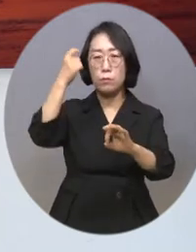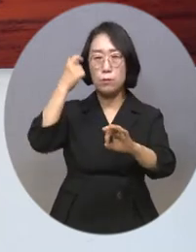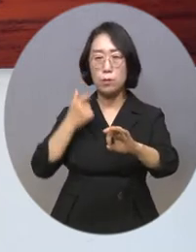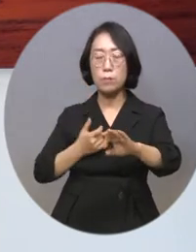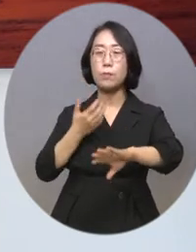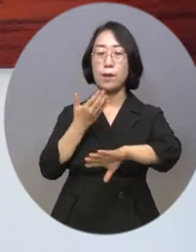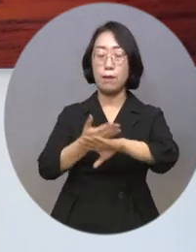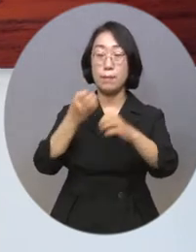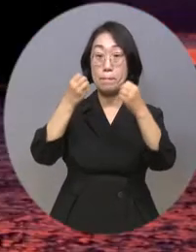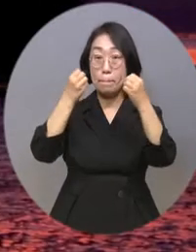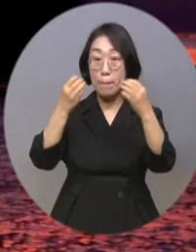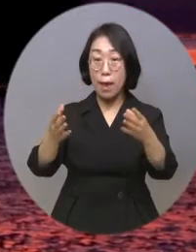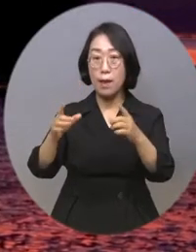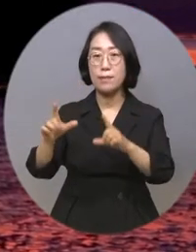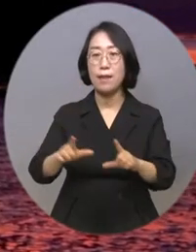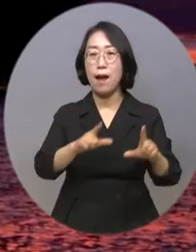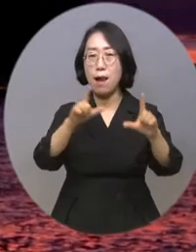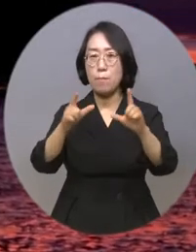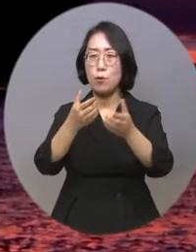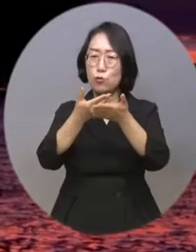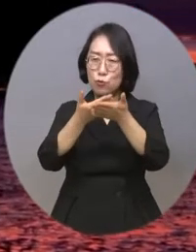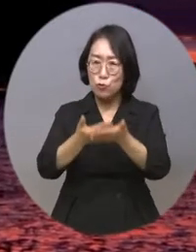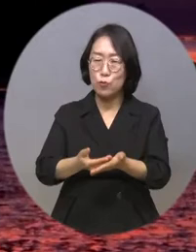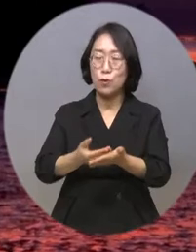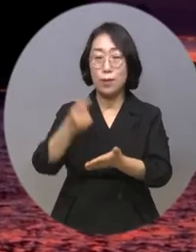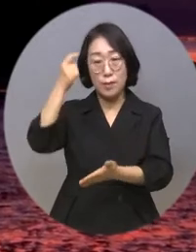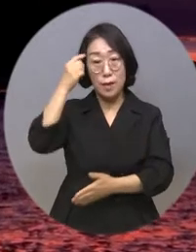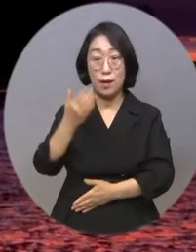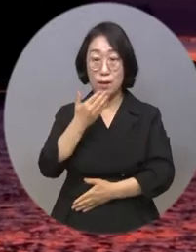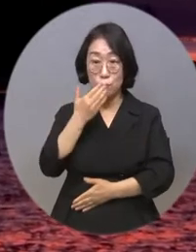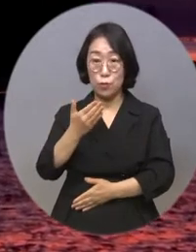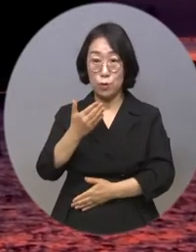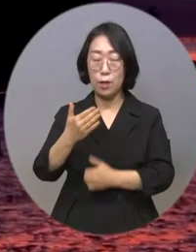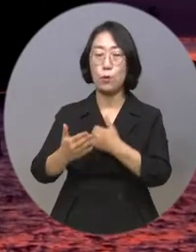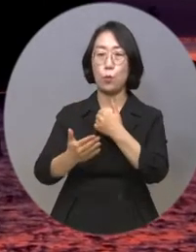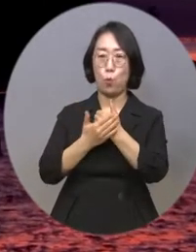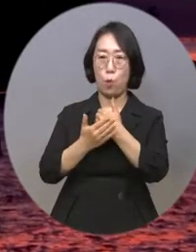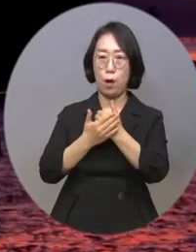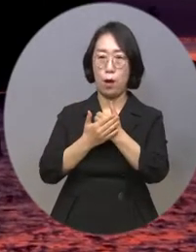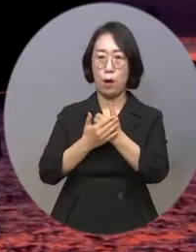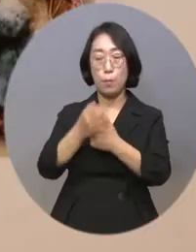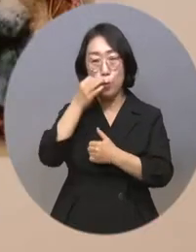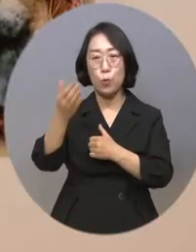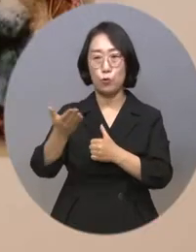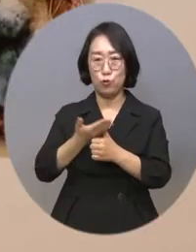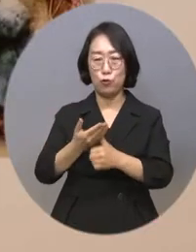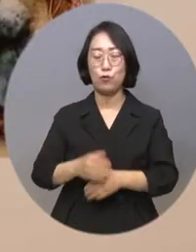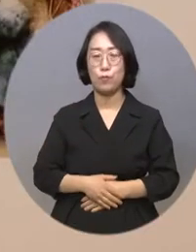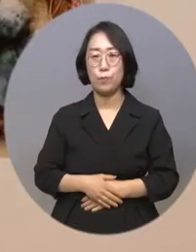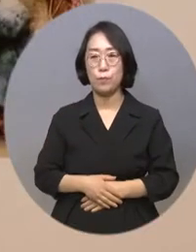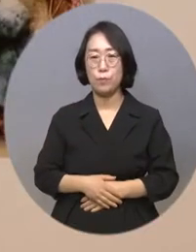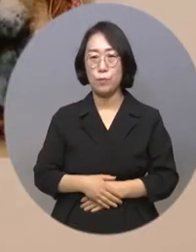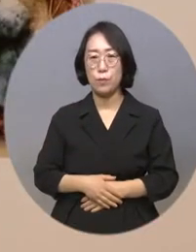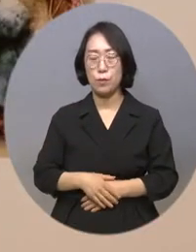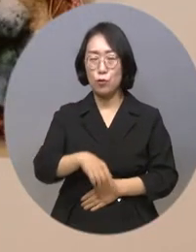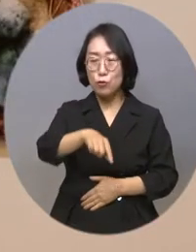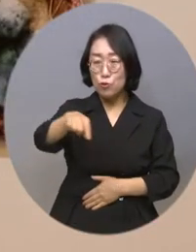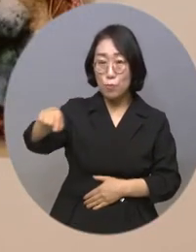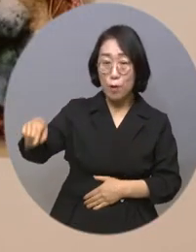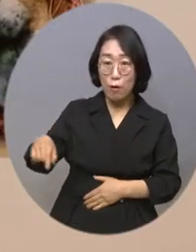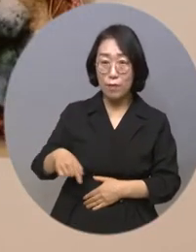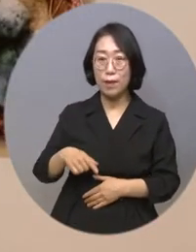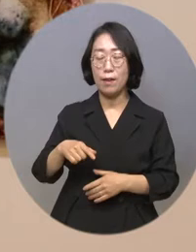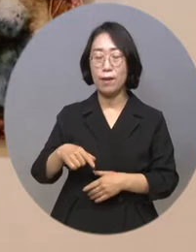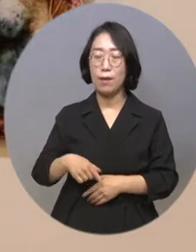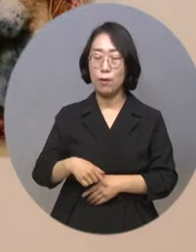시각으로 삶의 가치에 대해 생각하게 해 눈길을 사로잡습니다. 우리 주변의 일상을